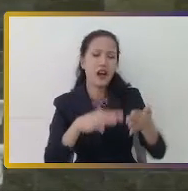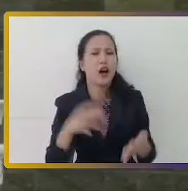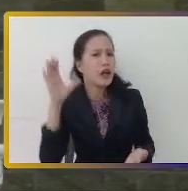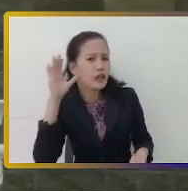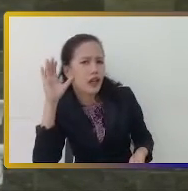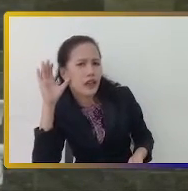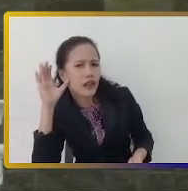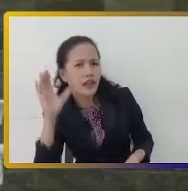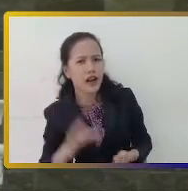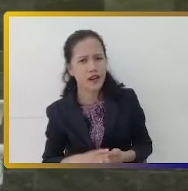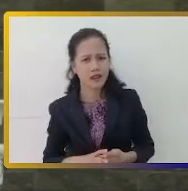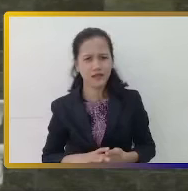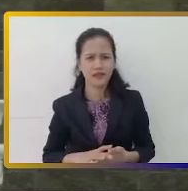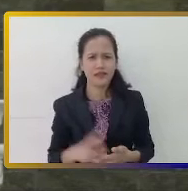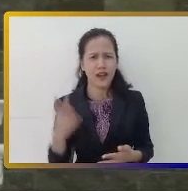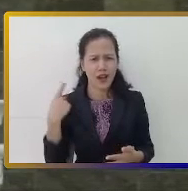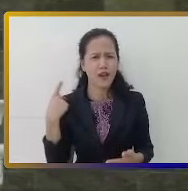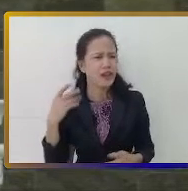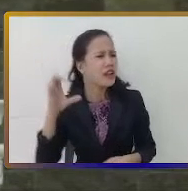See?